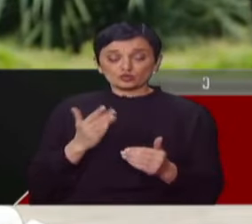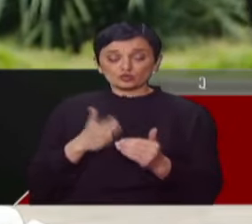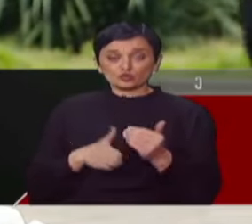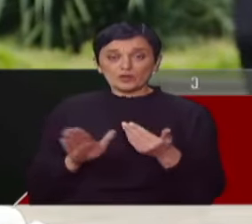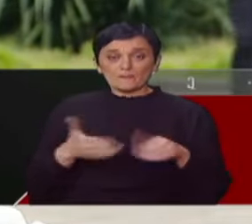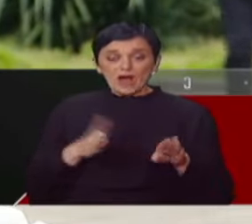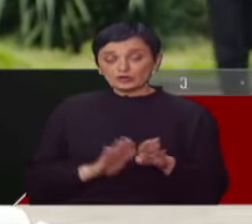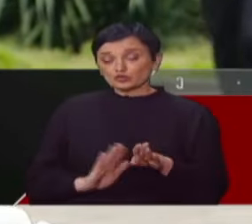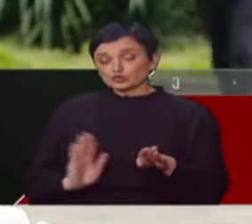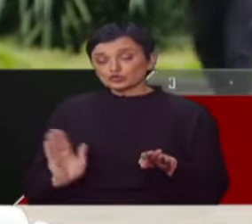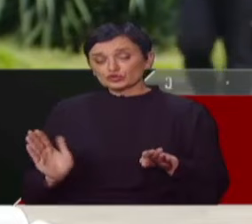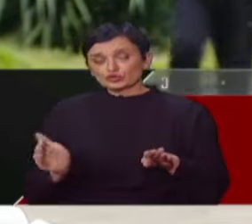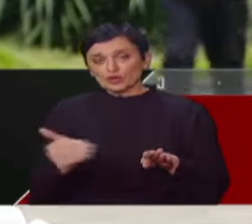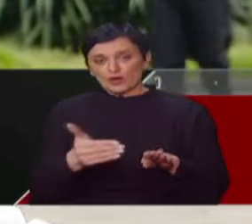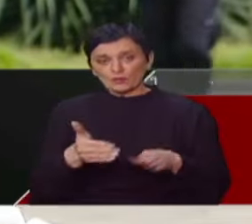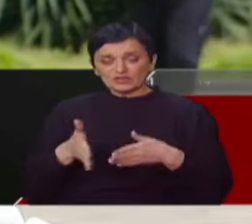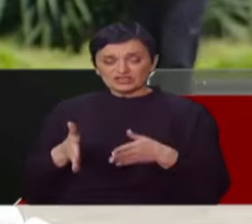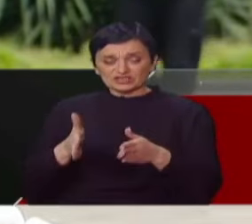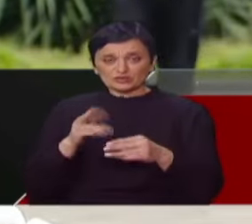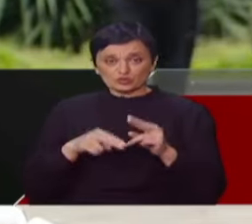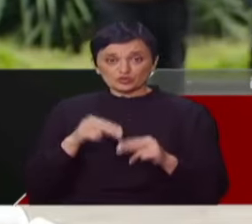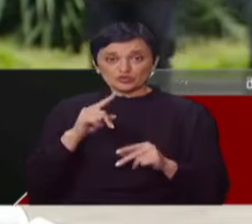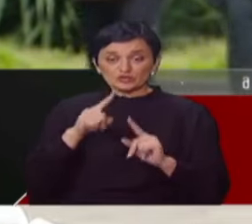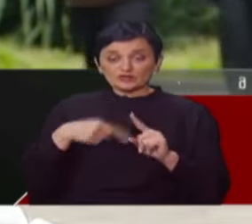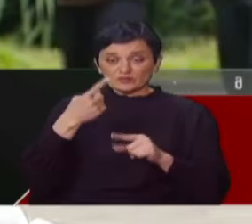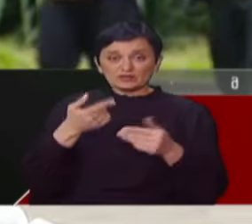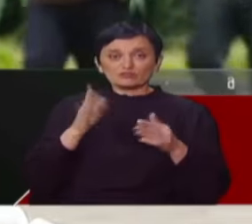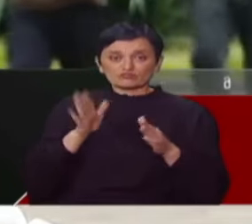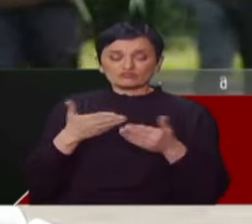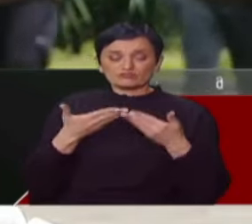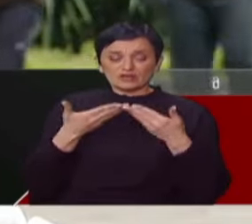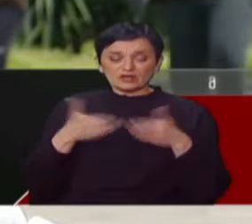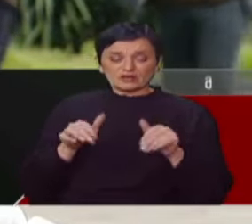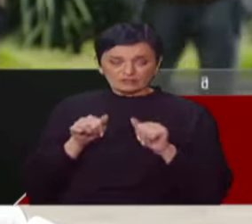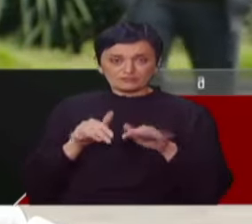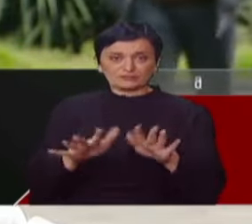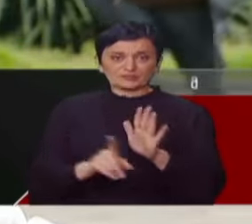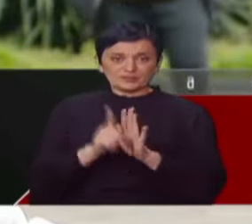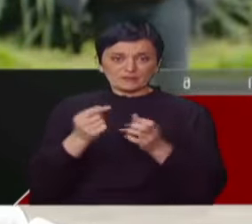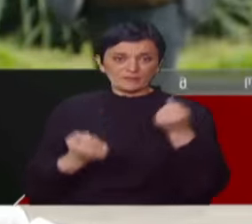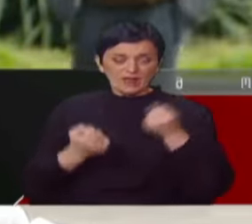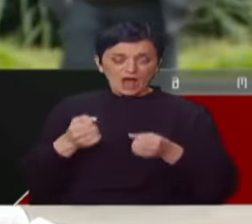ბათუმის შემოვლითი გზის მშენებლობა და მიმდინარე წლის ზაფხულში ექსპლუატაციაში გაეშვება აღნიშნული